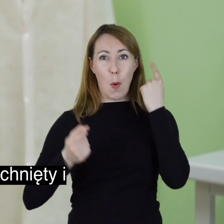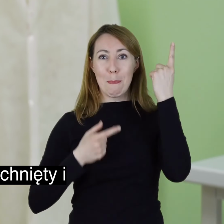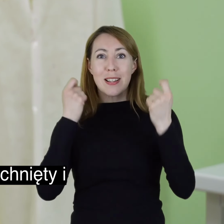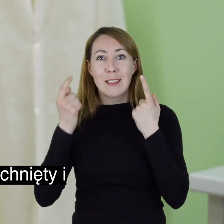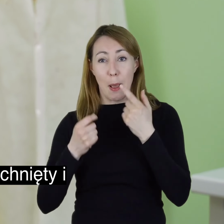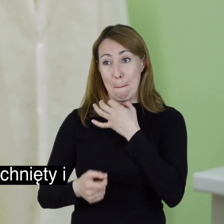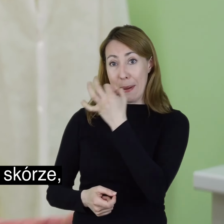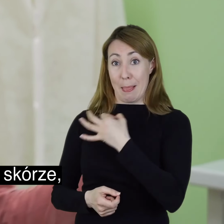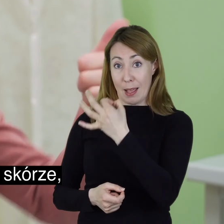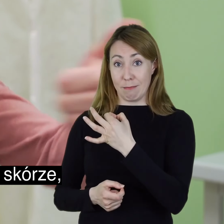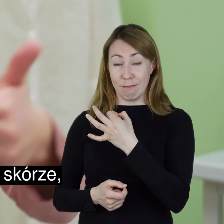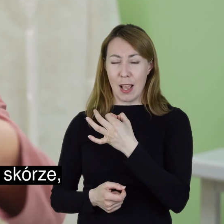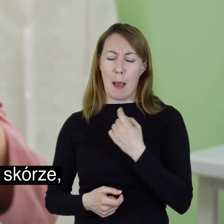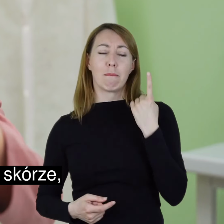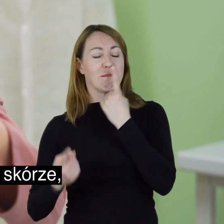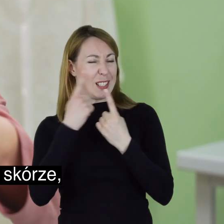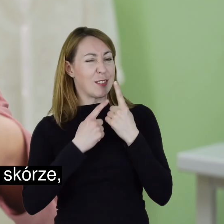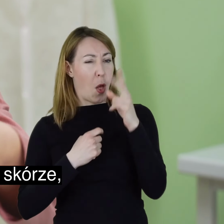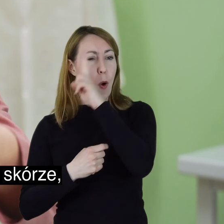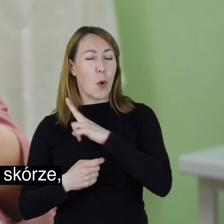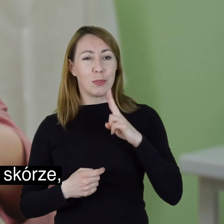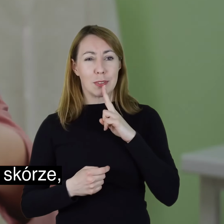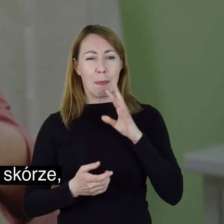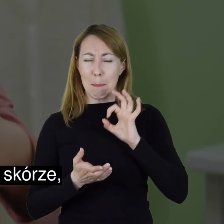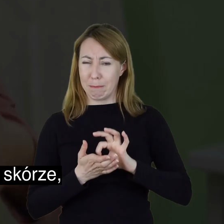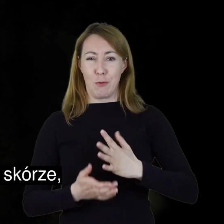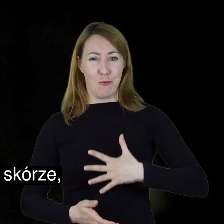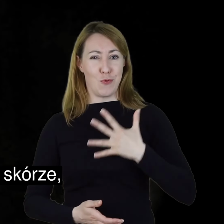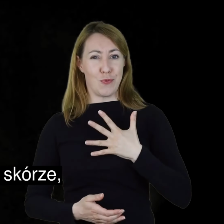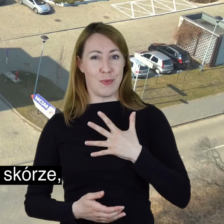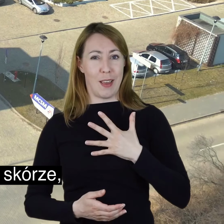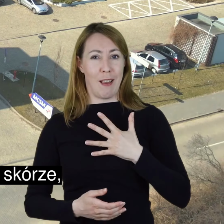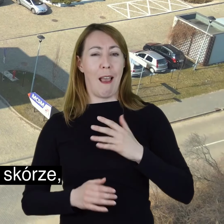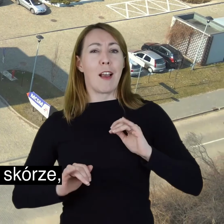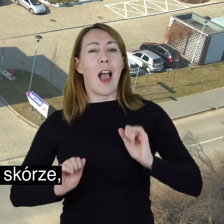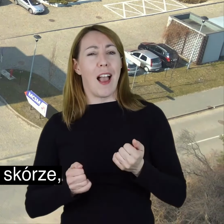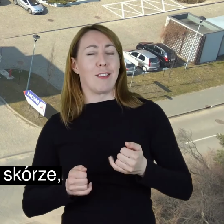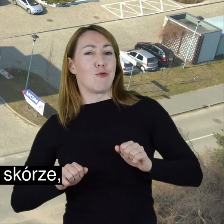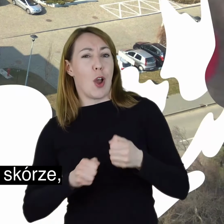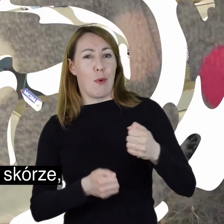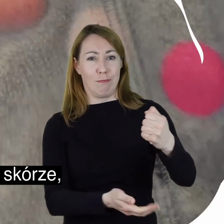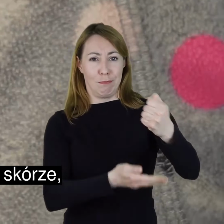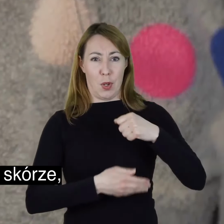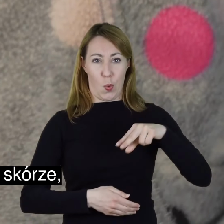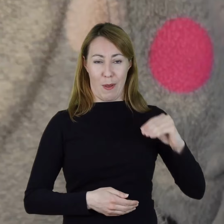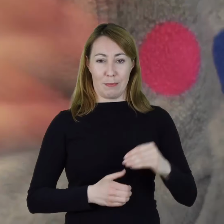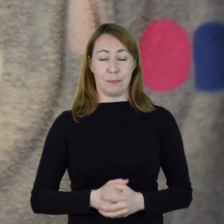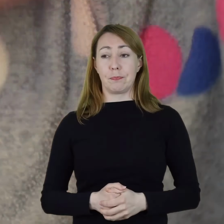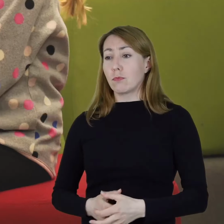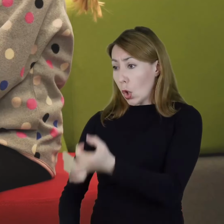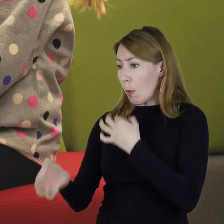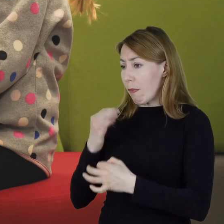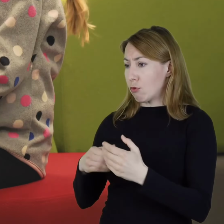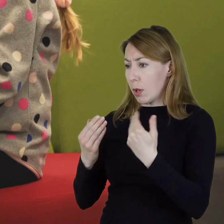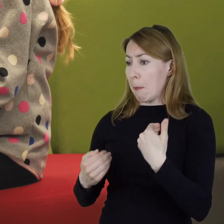pomysłów i pytań. Myślę, że rodzice mogą wtedy poczuć na własnej skórze, jak działają środki z Unii Europejskiej. Opowiadaj, jak ci